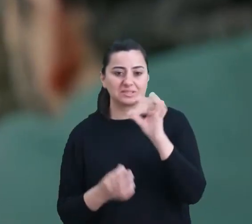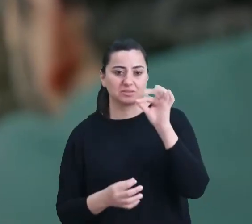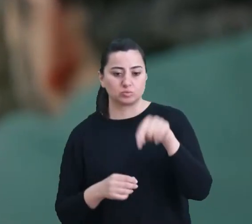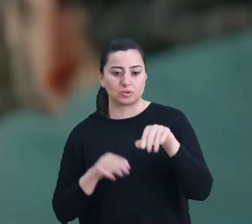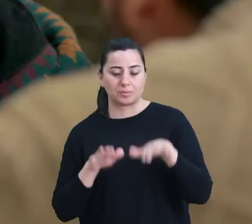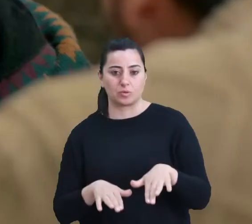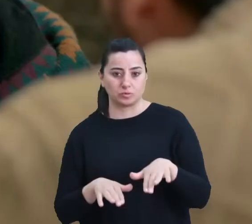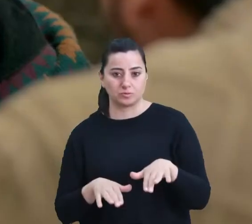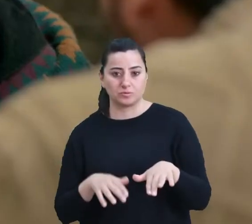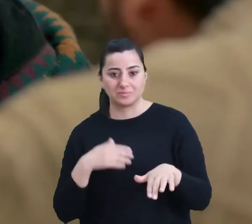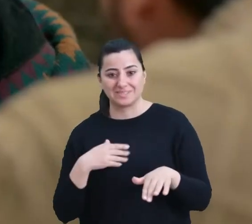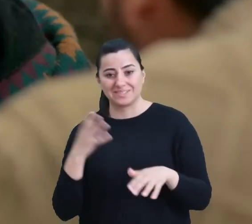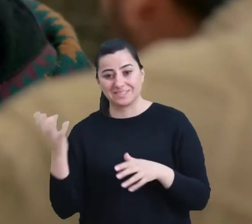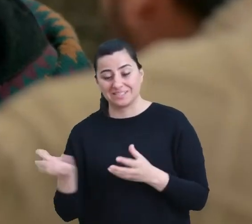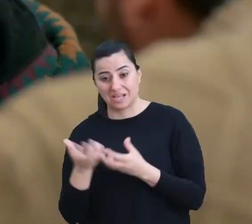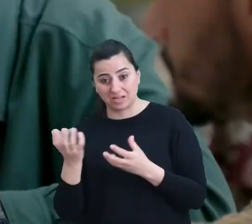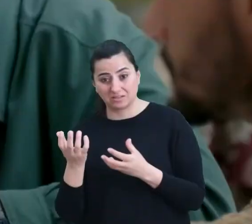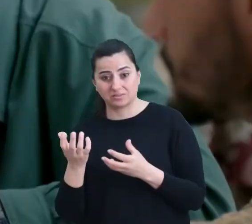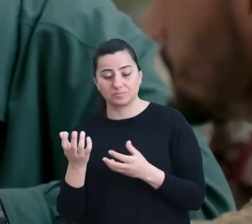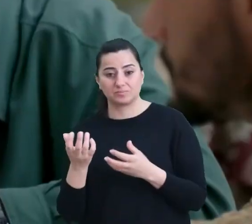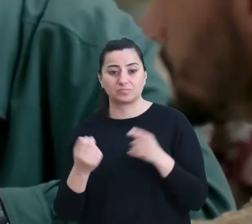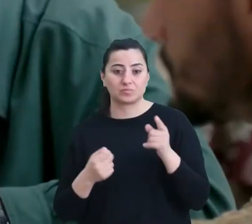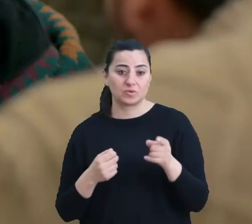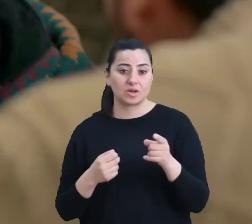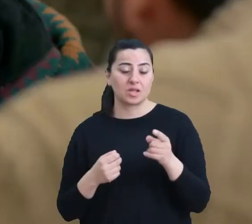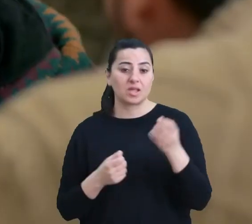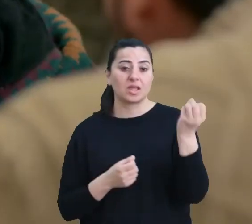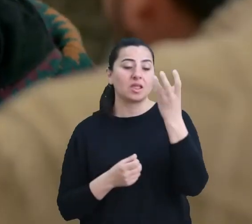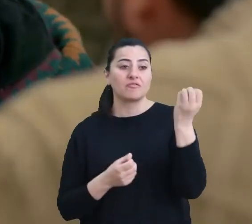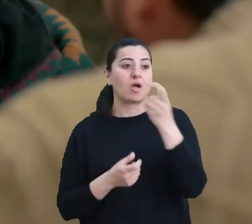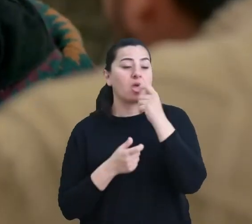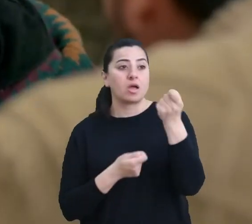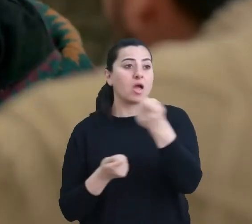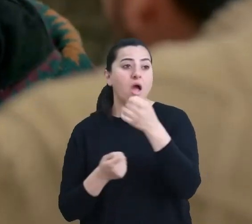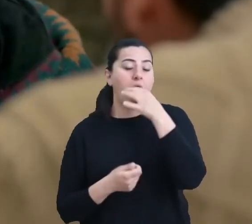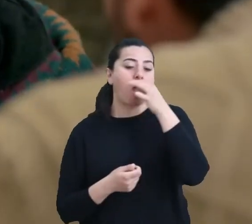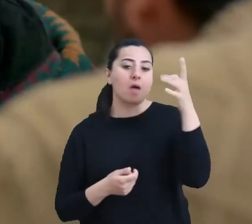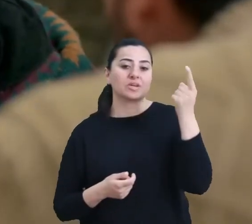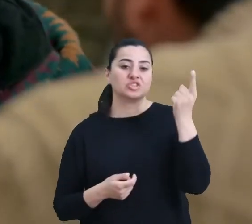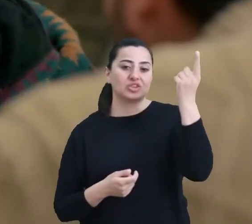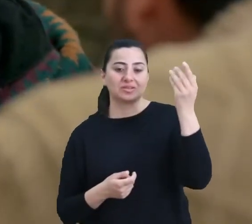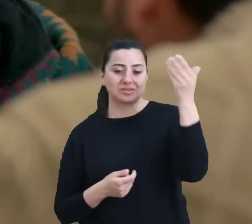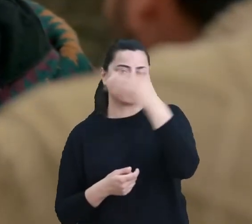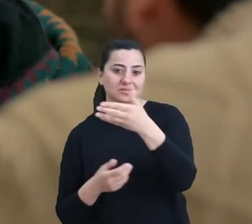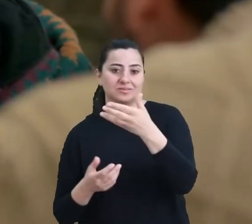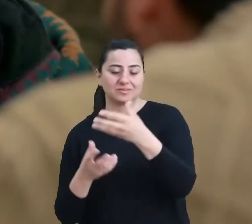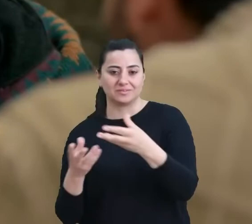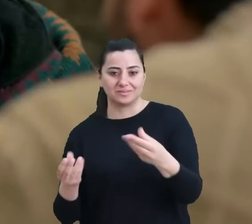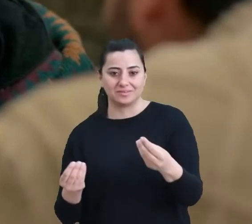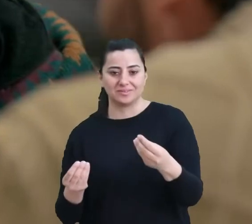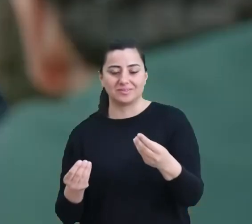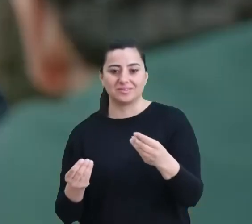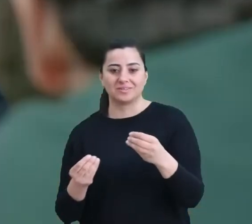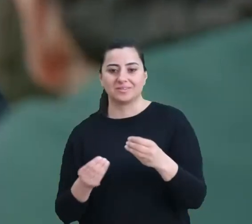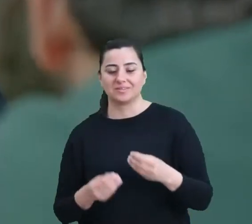kalacak. Biz çardağı yakarken o da itfaiyeyi arayıp ihbarı da bulunacak. Depo zaten itfaiyenin